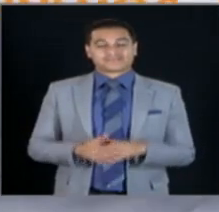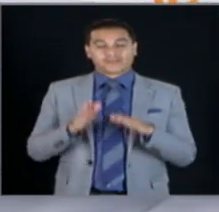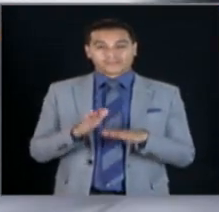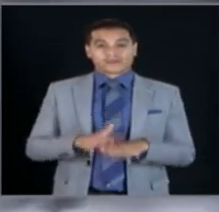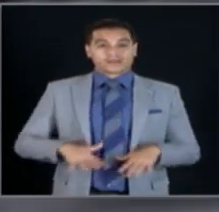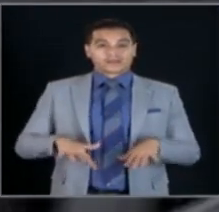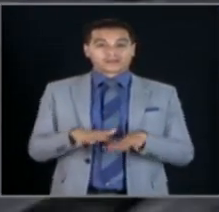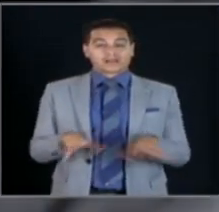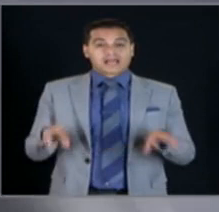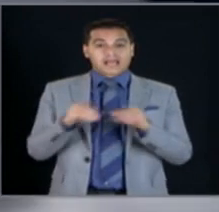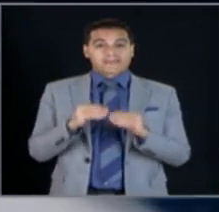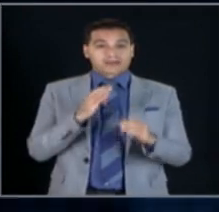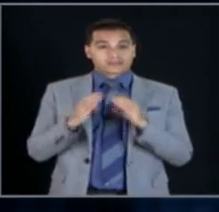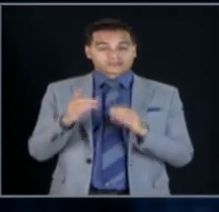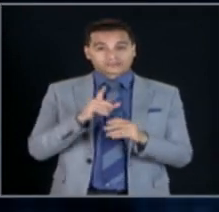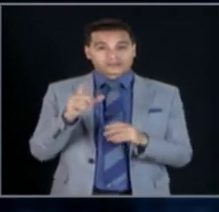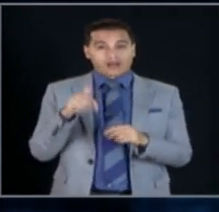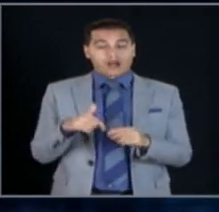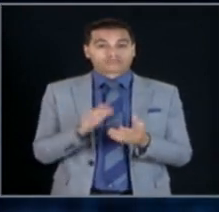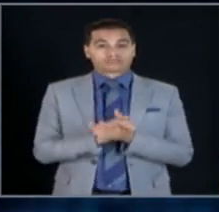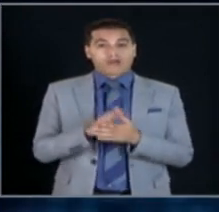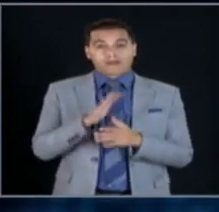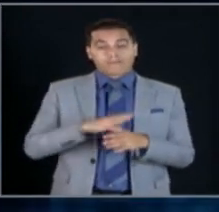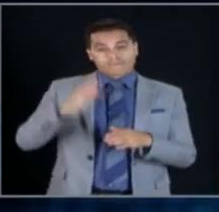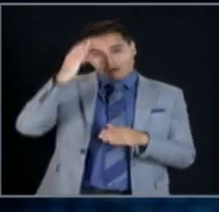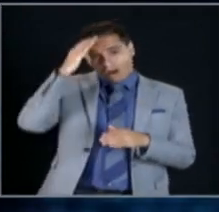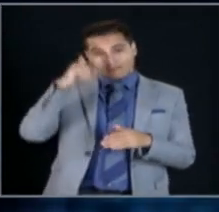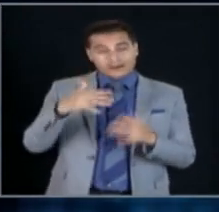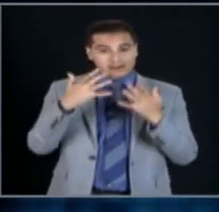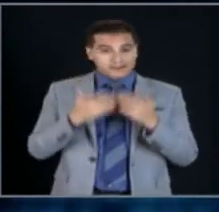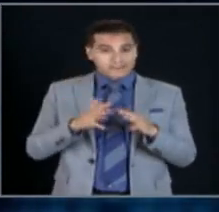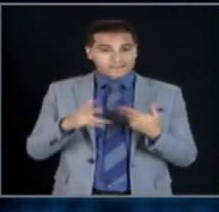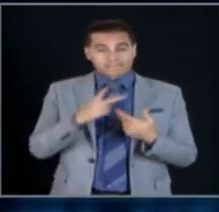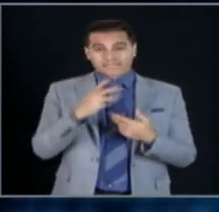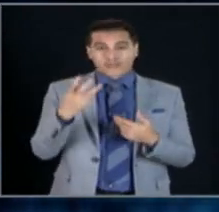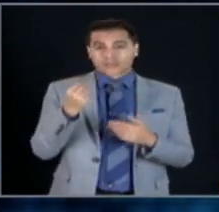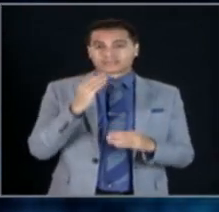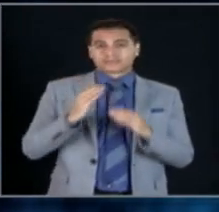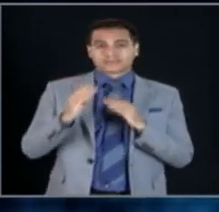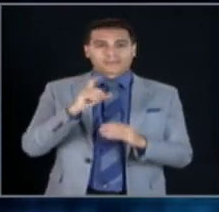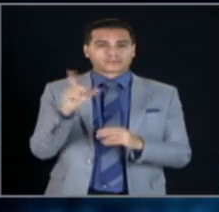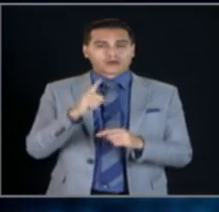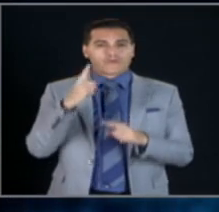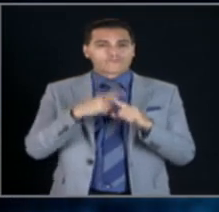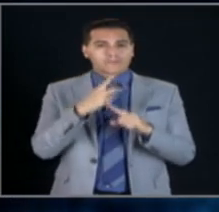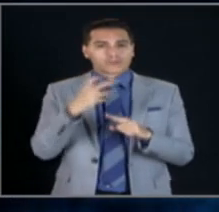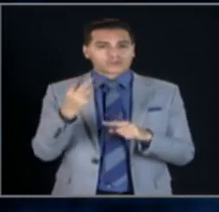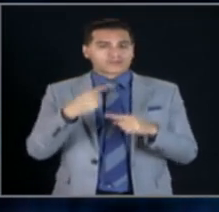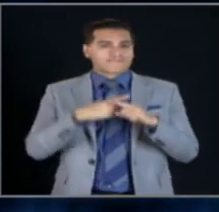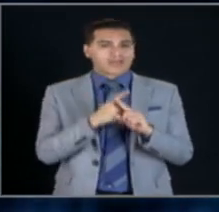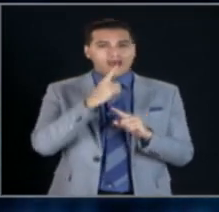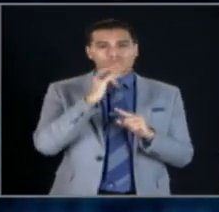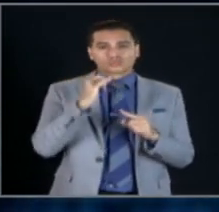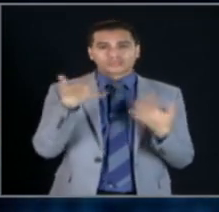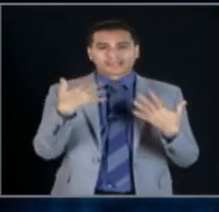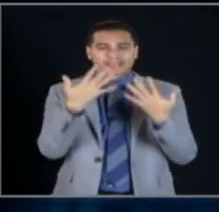كده يبقى اجمالي نقط اللي حصل عليها اصحابنا العباقره في حلقه النهارده 230 نقطه وكل نقطه ب